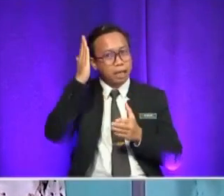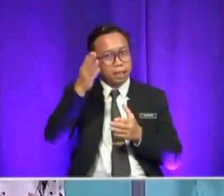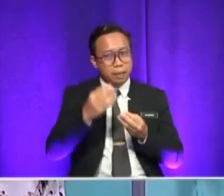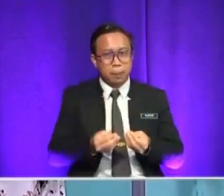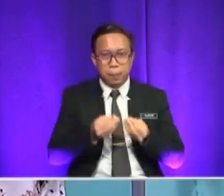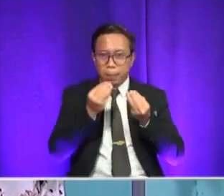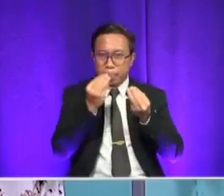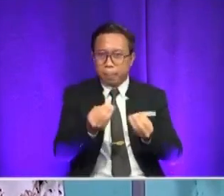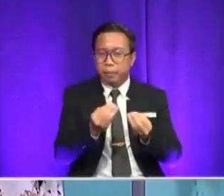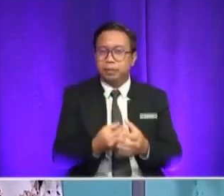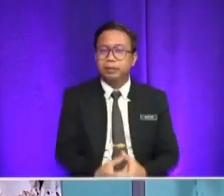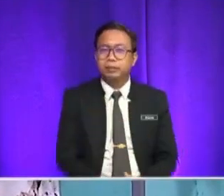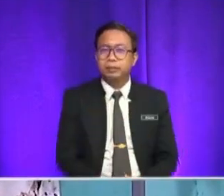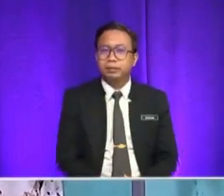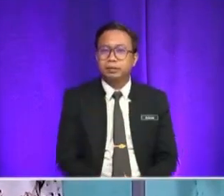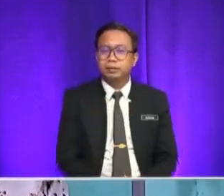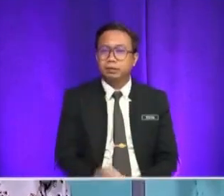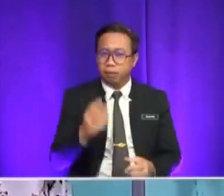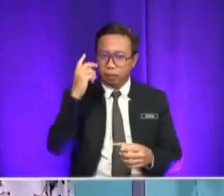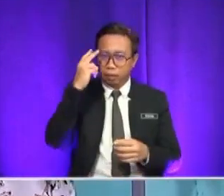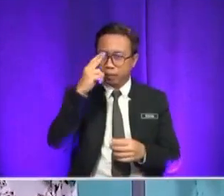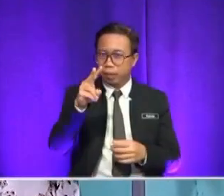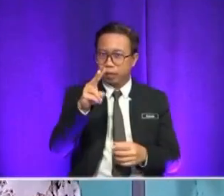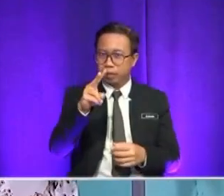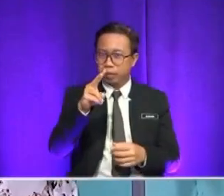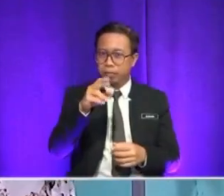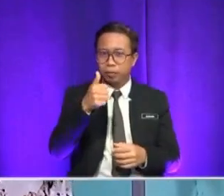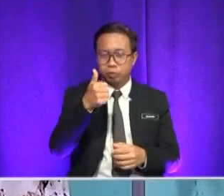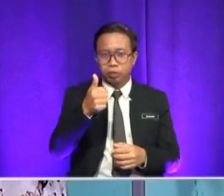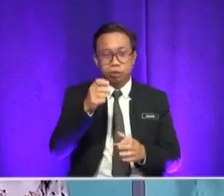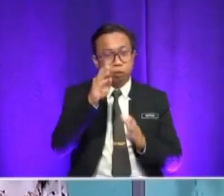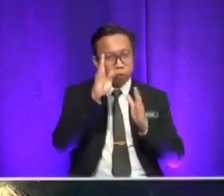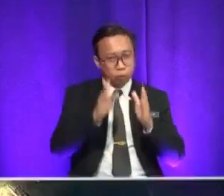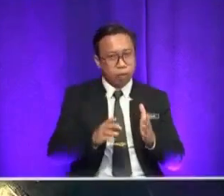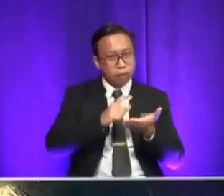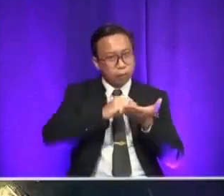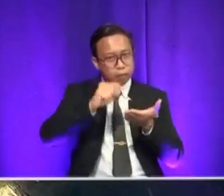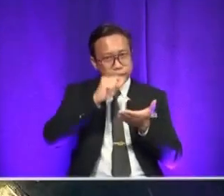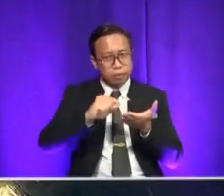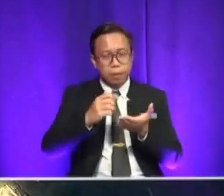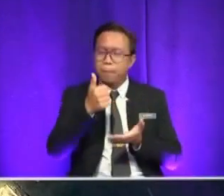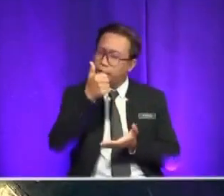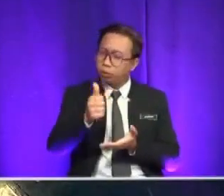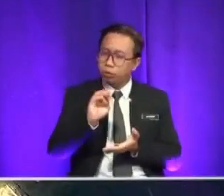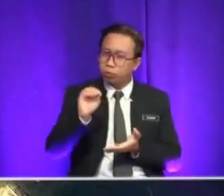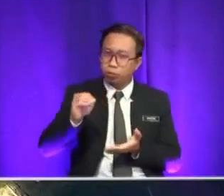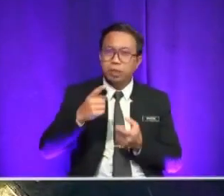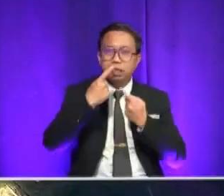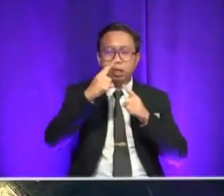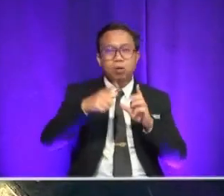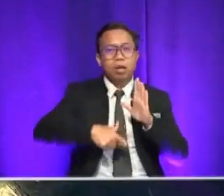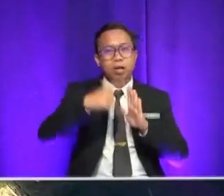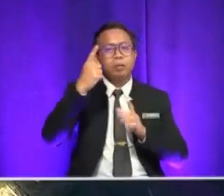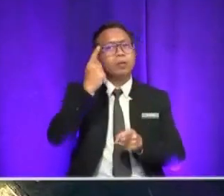memberikan tanggapan positif pemeriksa. Jadi saya amat pandai budak ni.